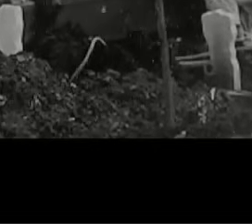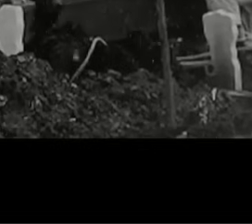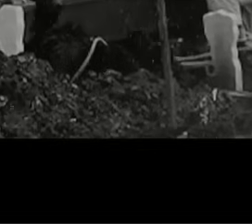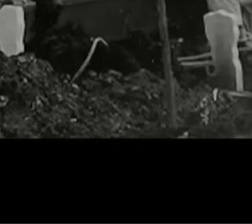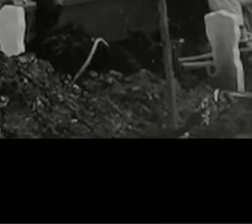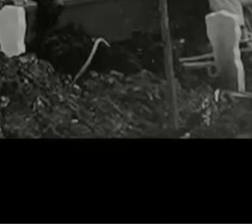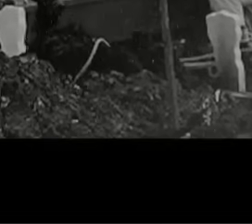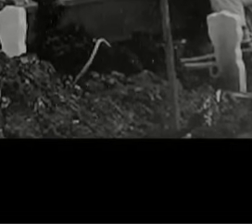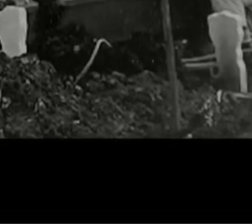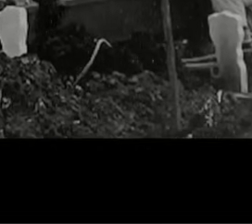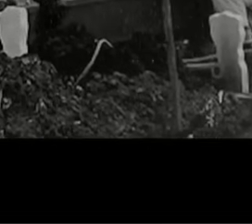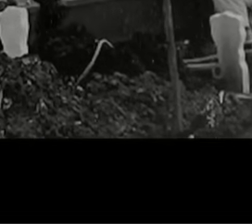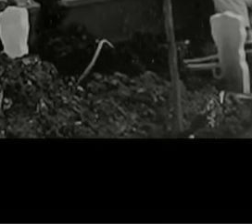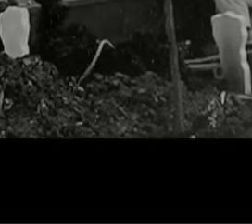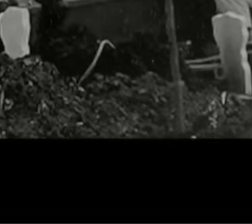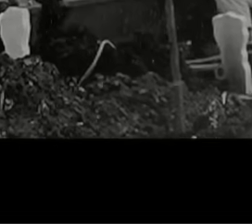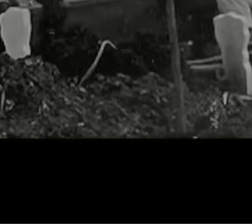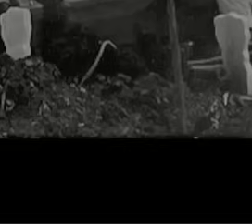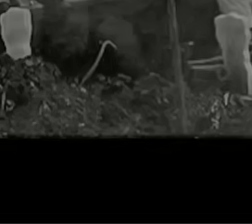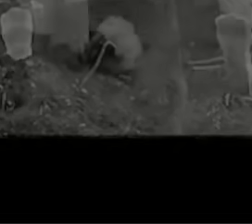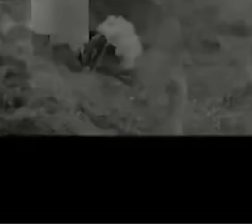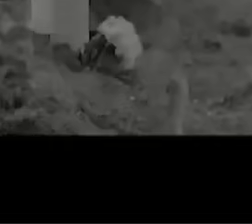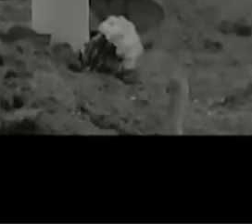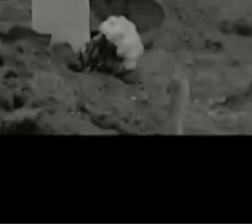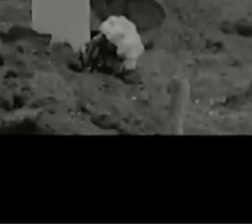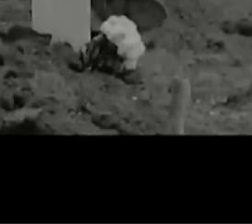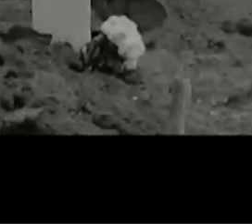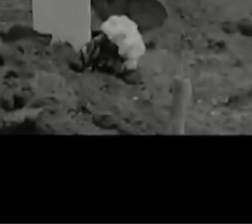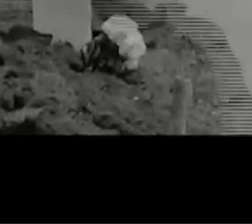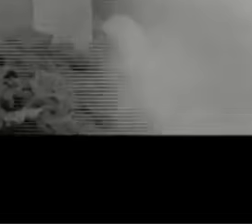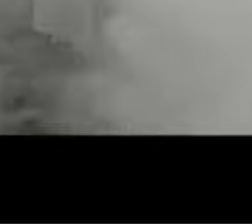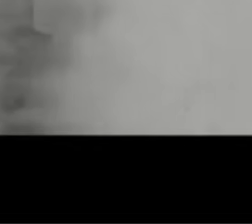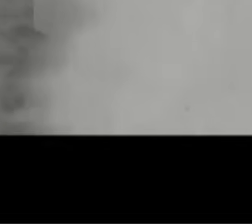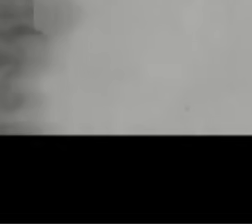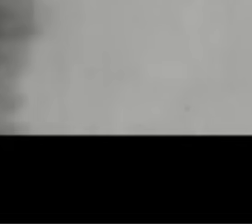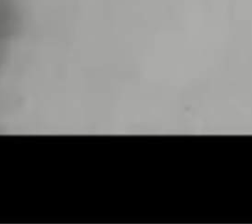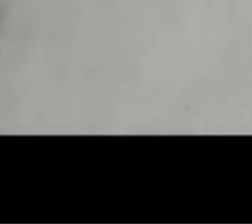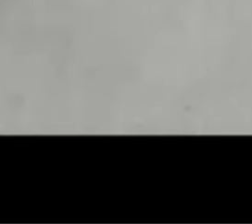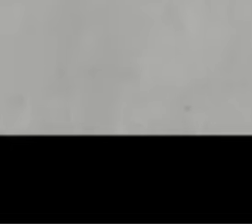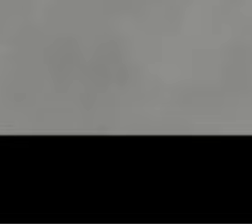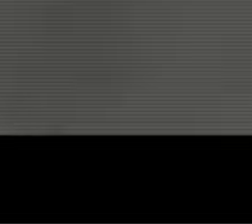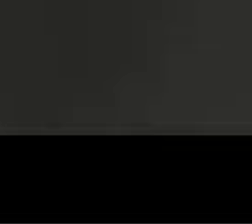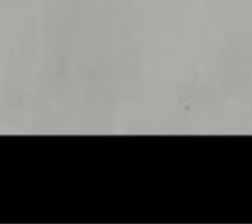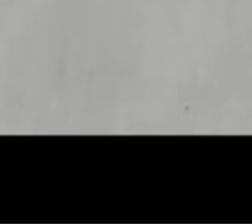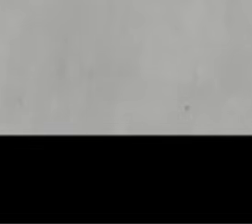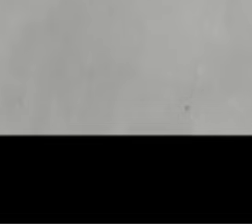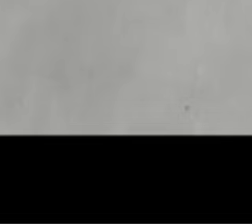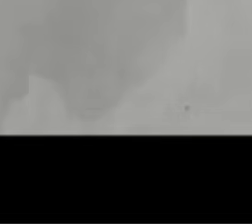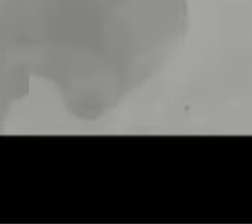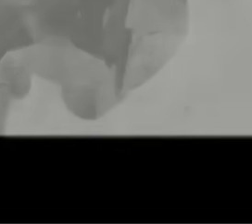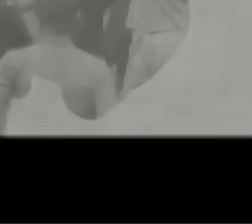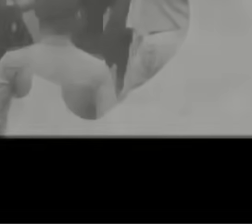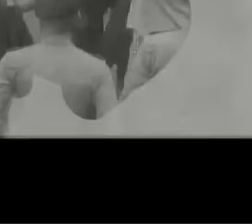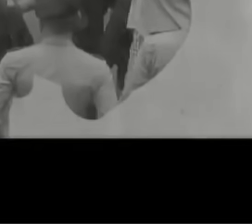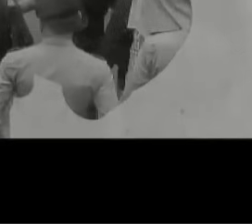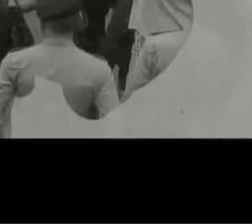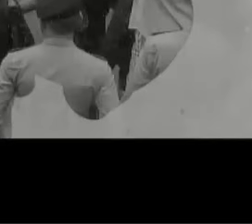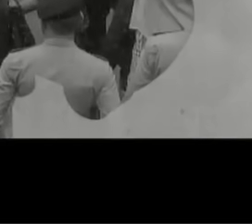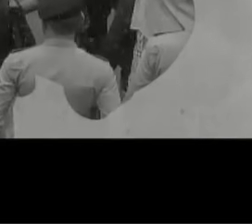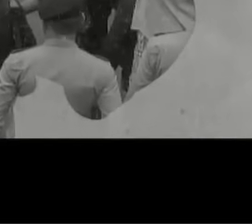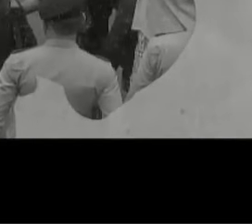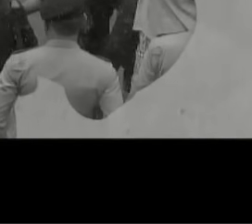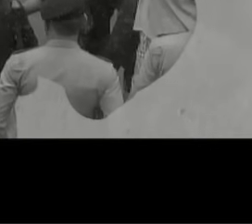kematian. Pandemi akan pergi seperti kabut yang hilang sebelum fajar.